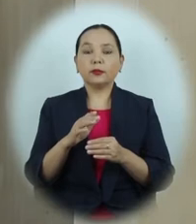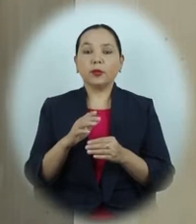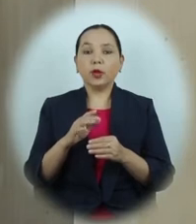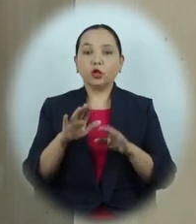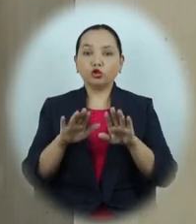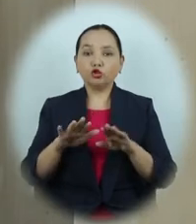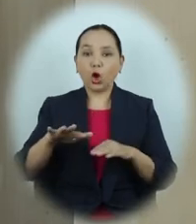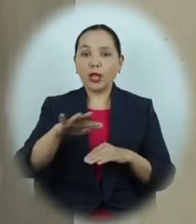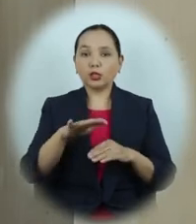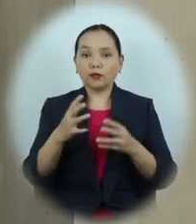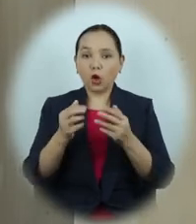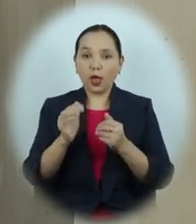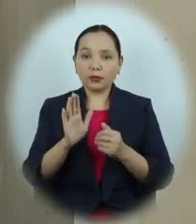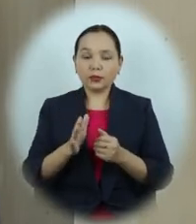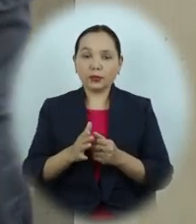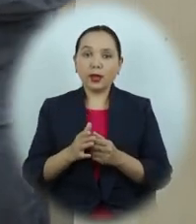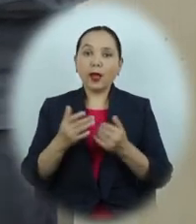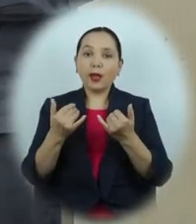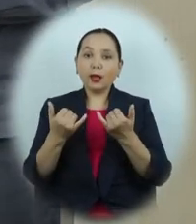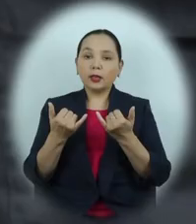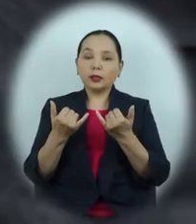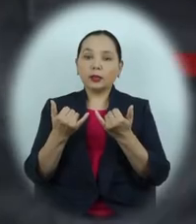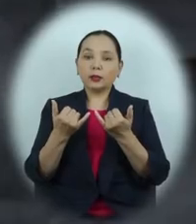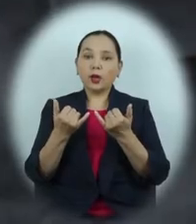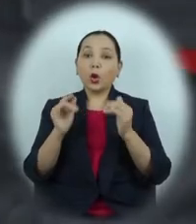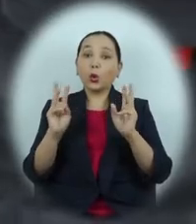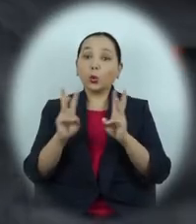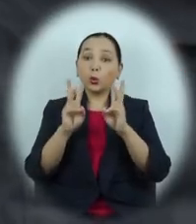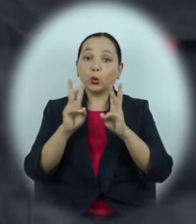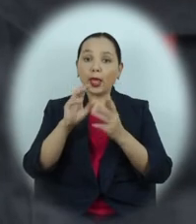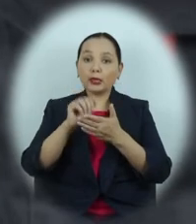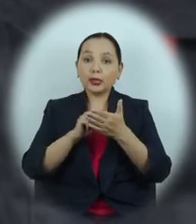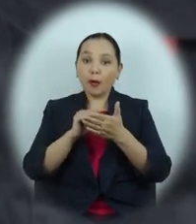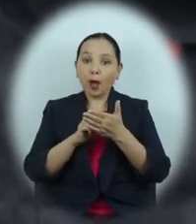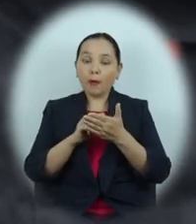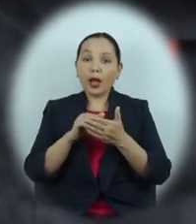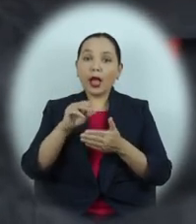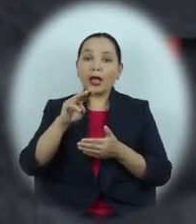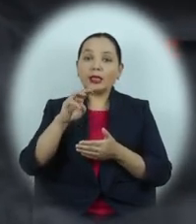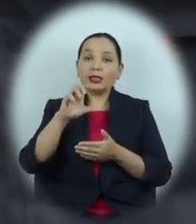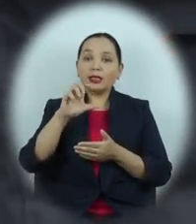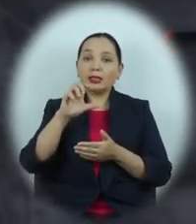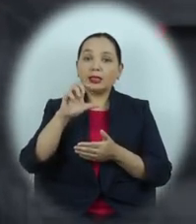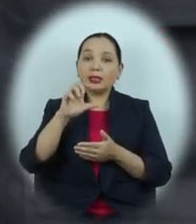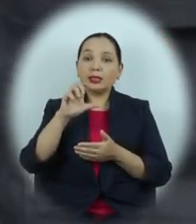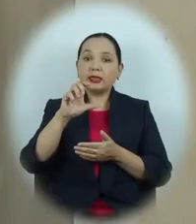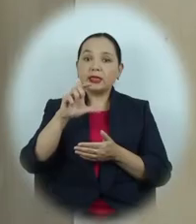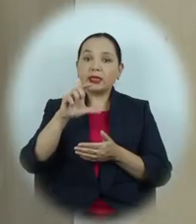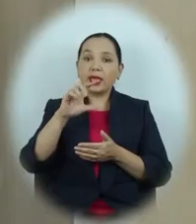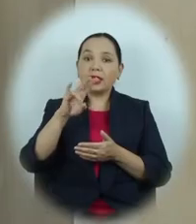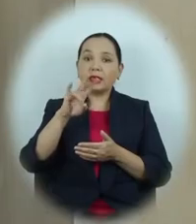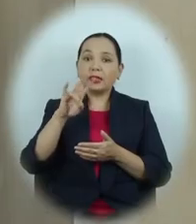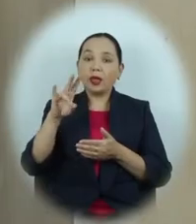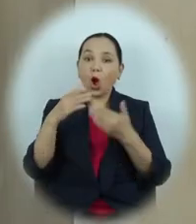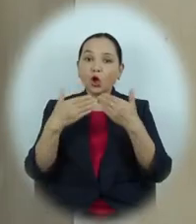chetroqqa joylashtirib olamiz. Endi kuyganlik sababli tentni